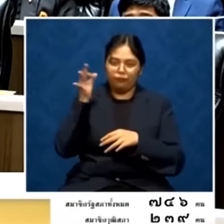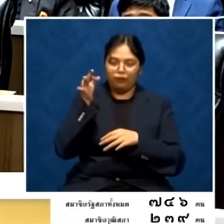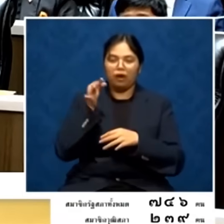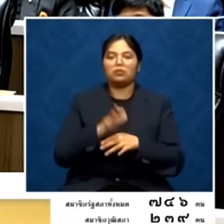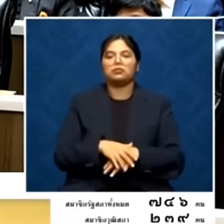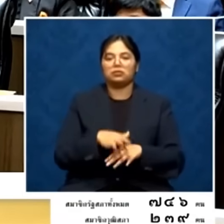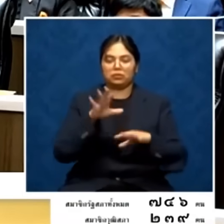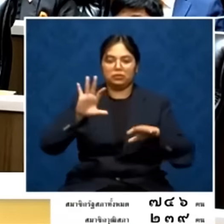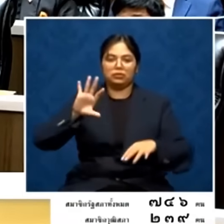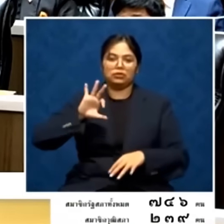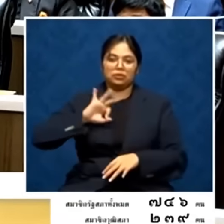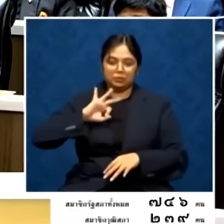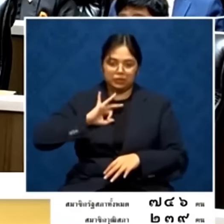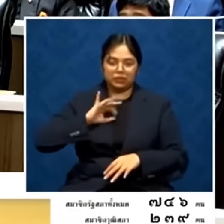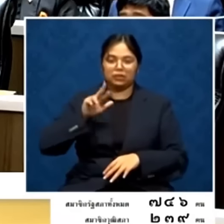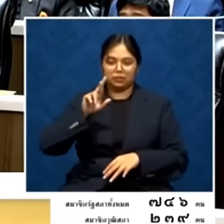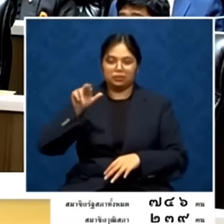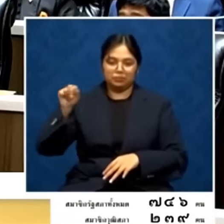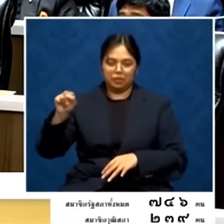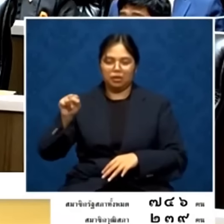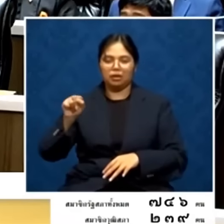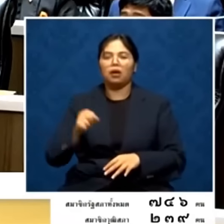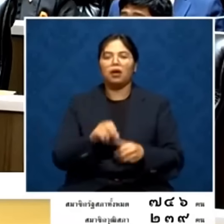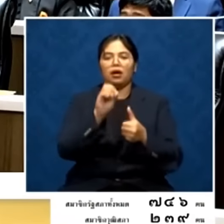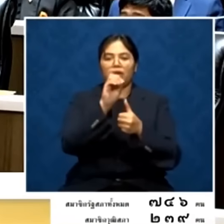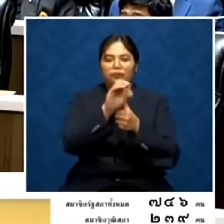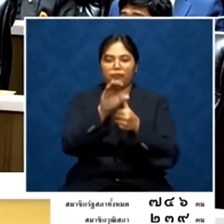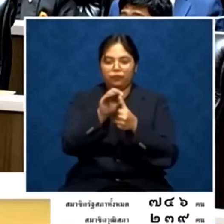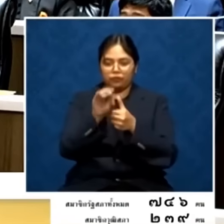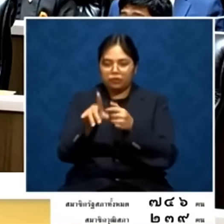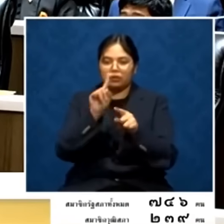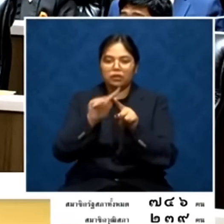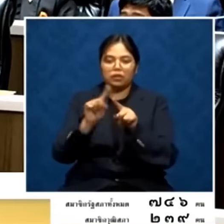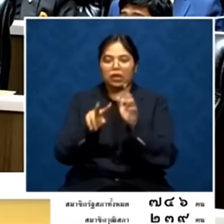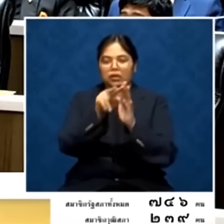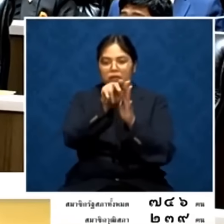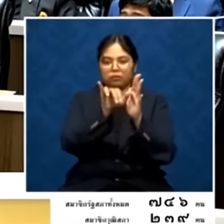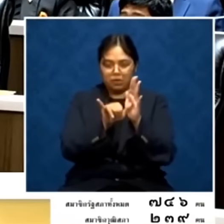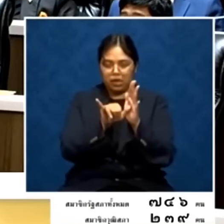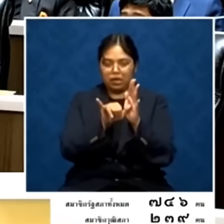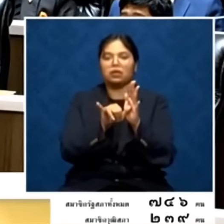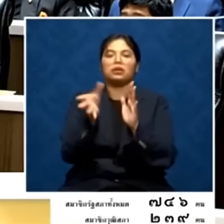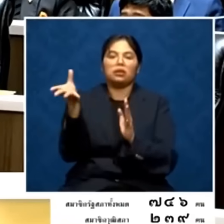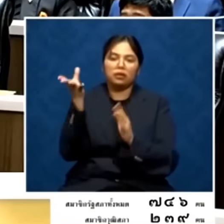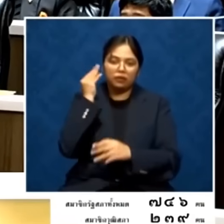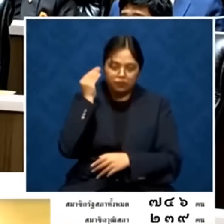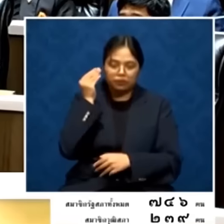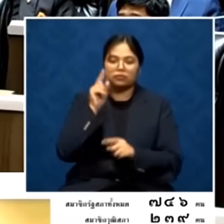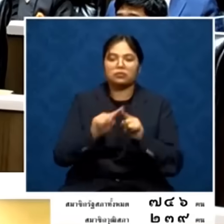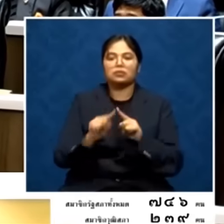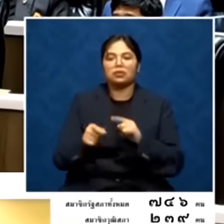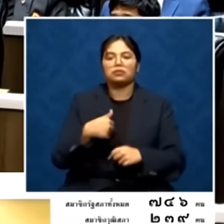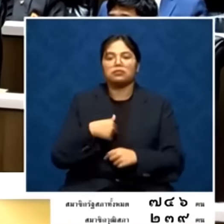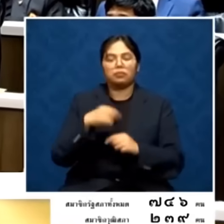นิติธรรมแต่ไงปล่อยให้นักโทษเทวดาเหาะขึ้นไปสถิตอยู่วิมานรอยัลสวีทณ